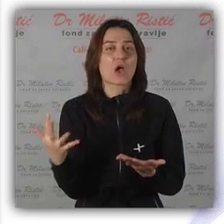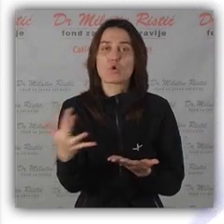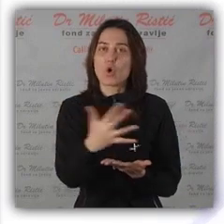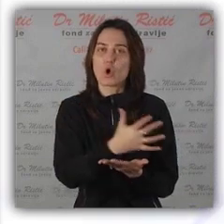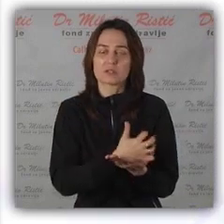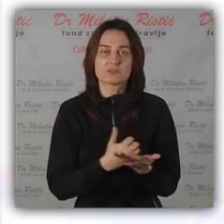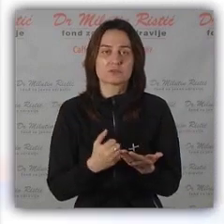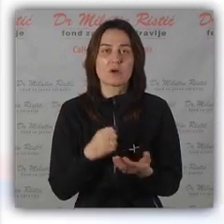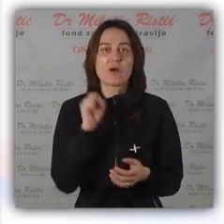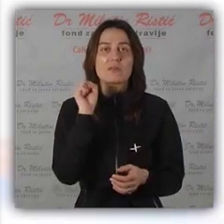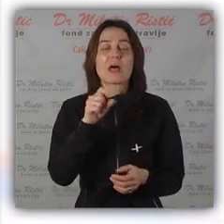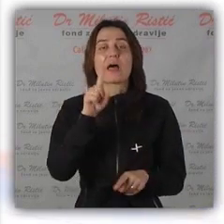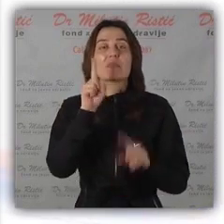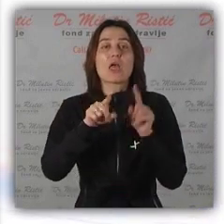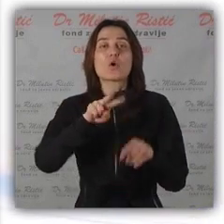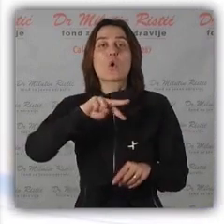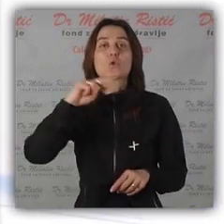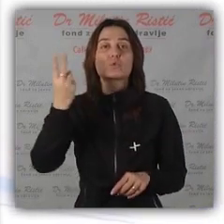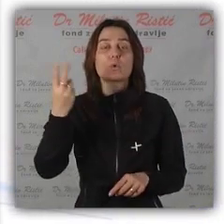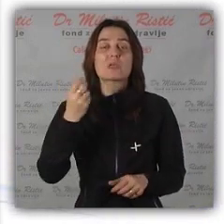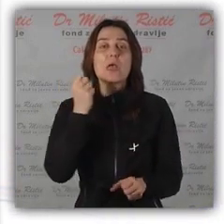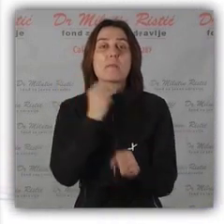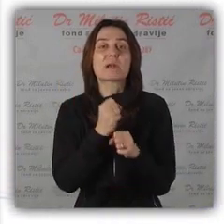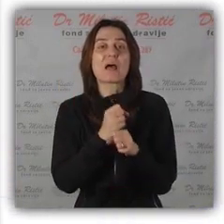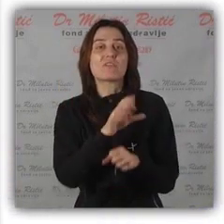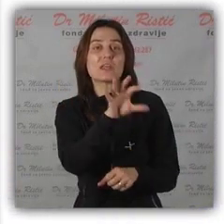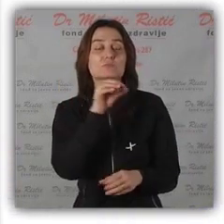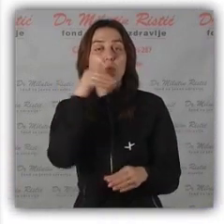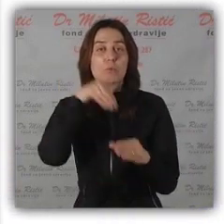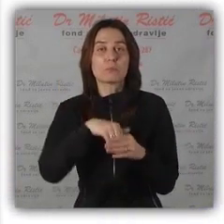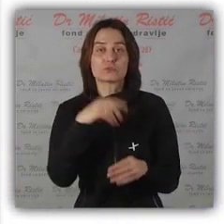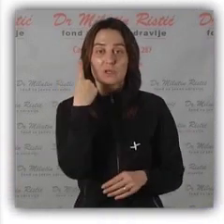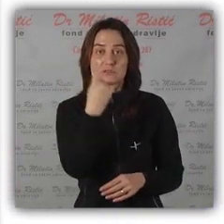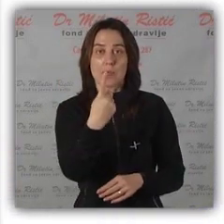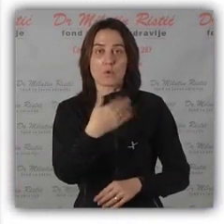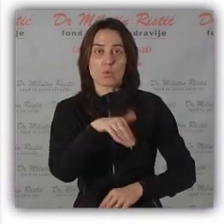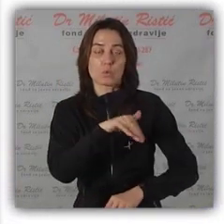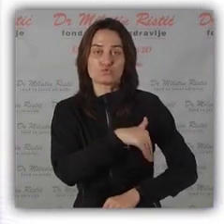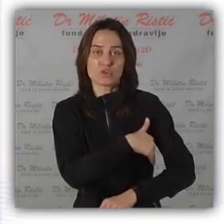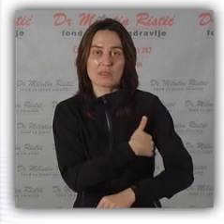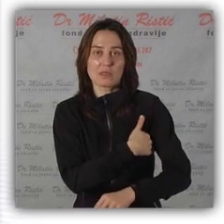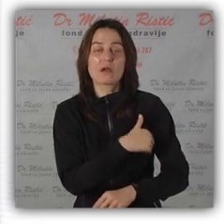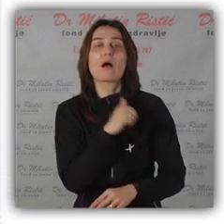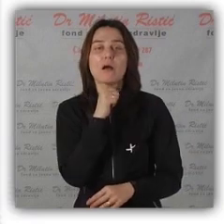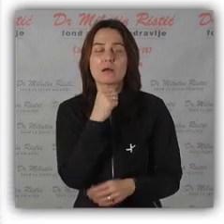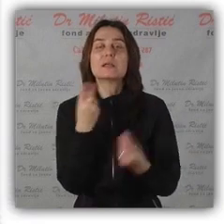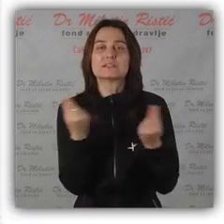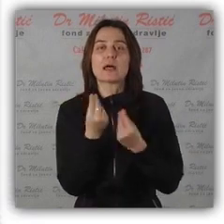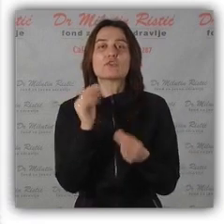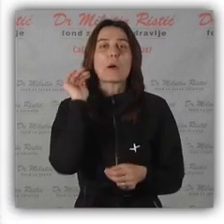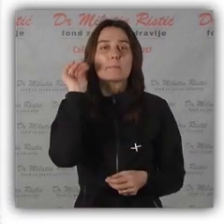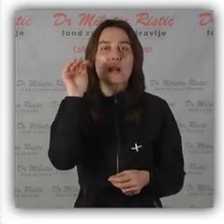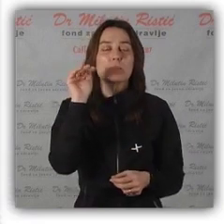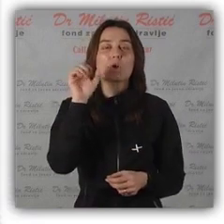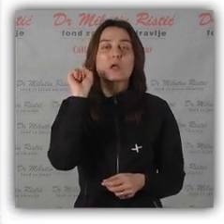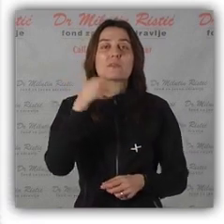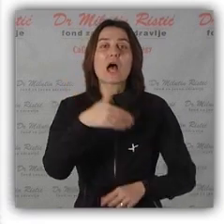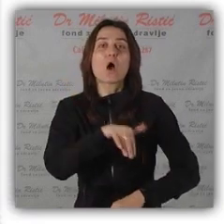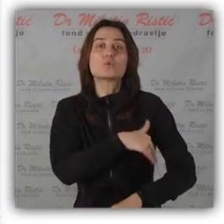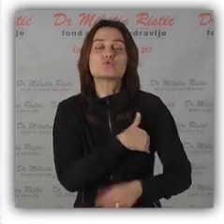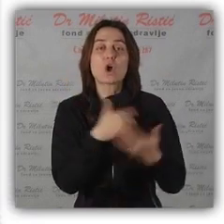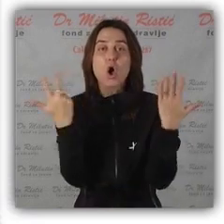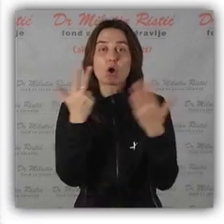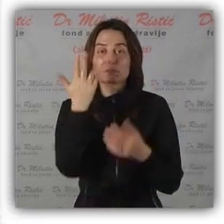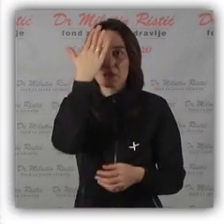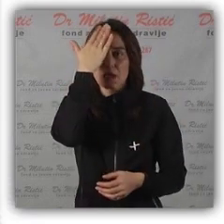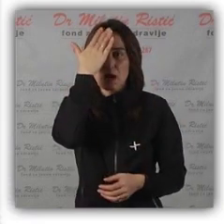nije korisno da neko drugi pravi izbor umesto samog učenika i zato je preporuka